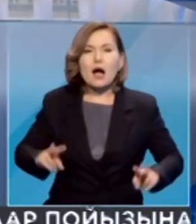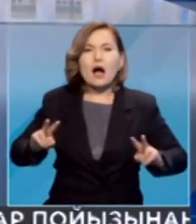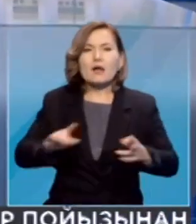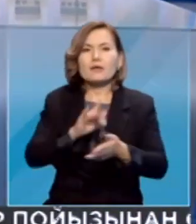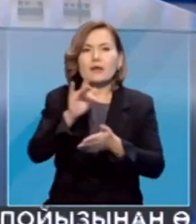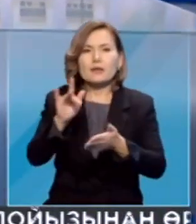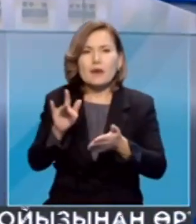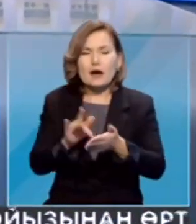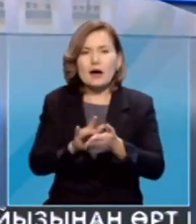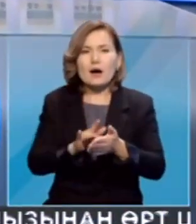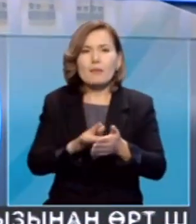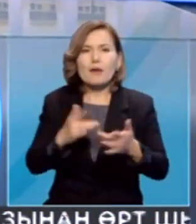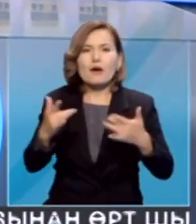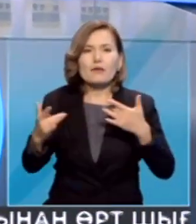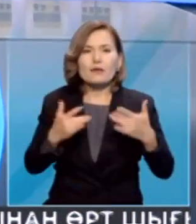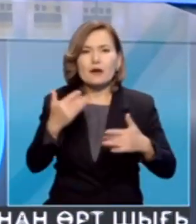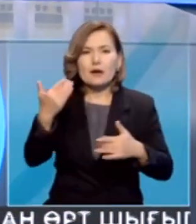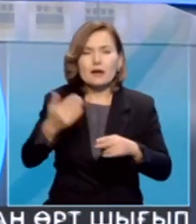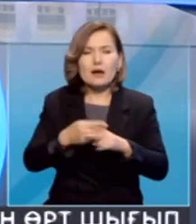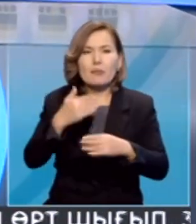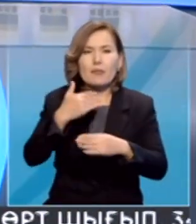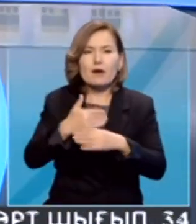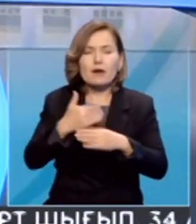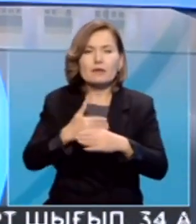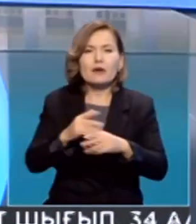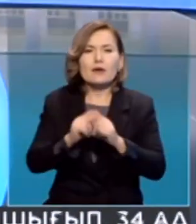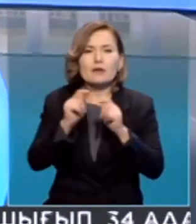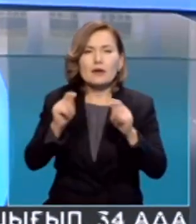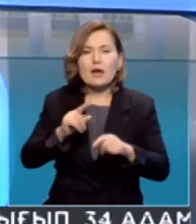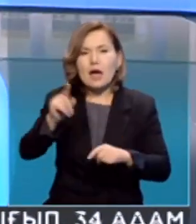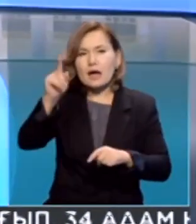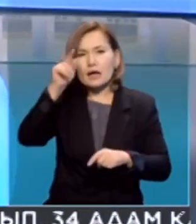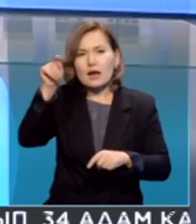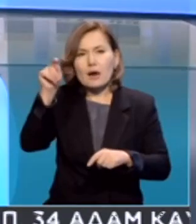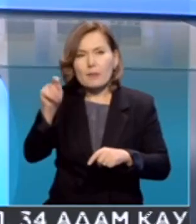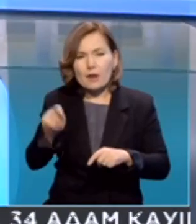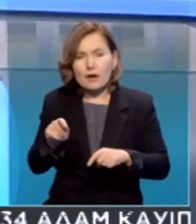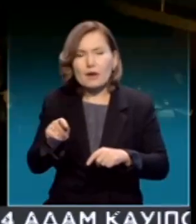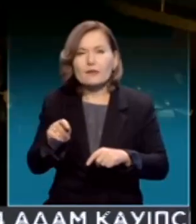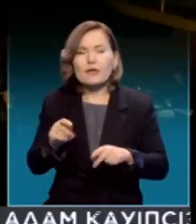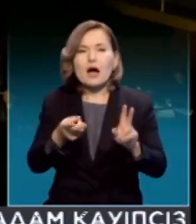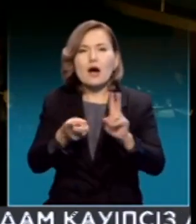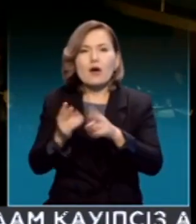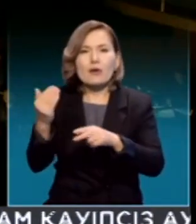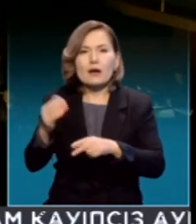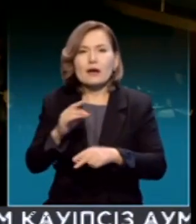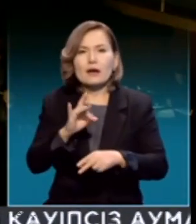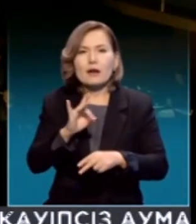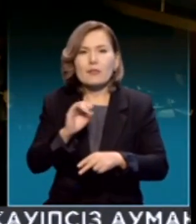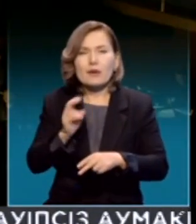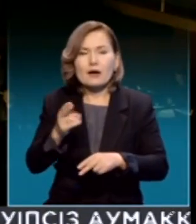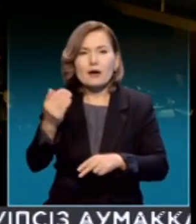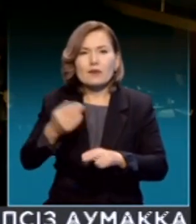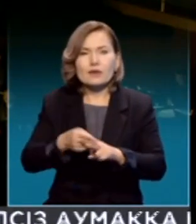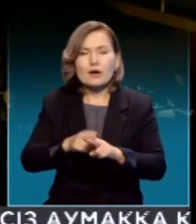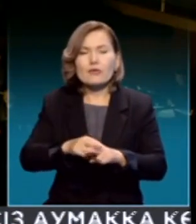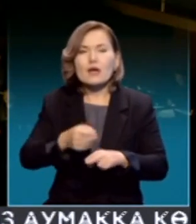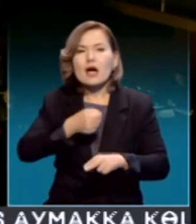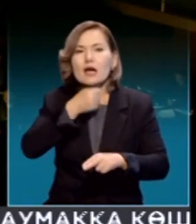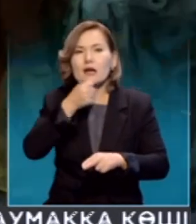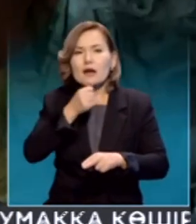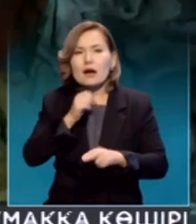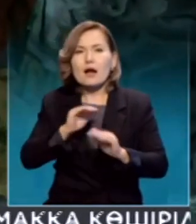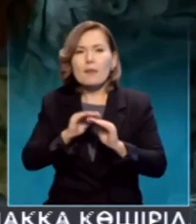Астана опера театрында «Күлбике» қойылымның премьерасы өтті. Германиядан келген қойшы хореограф Раймонда Ребек оны ересектермен